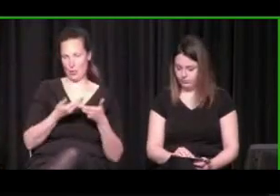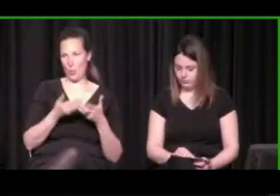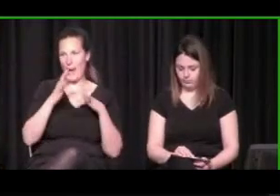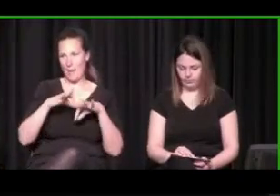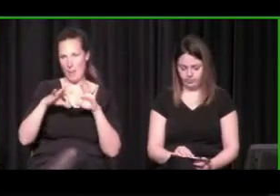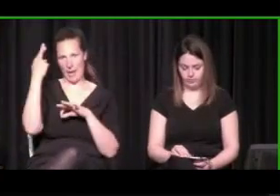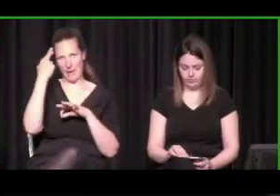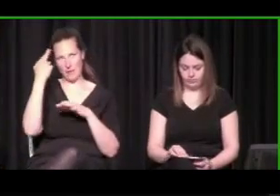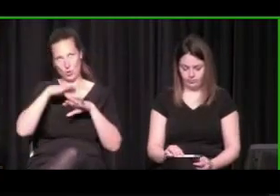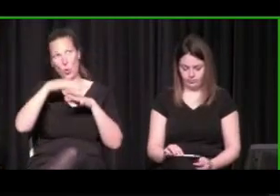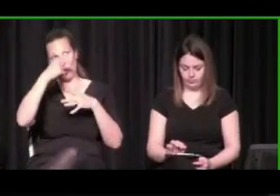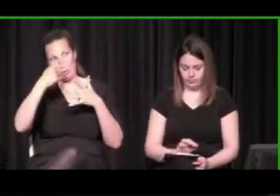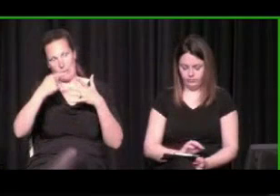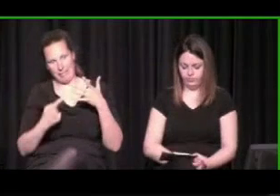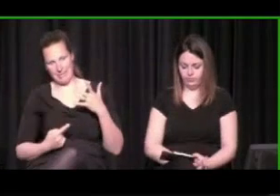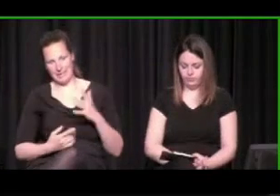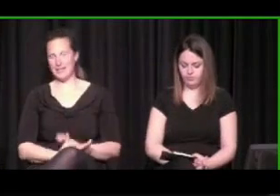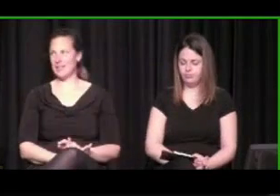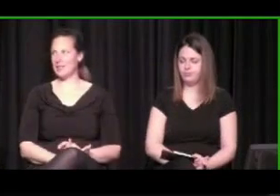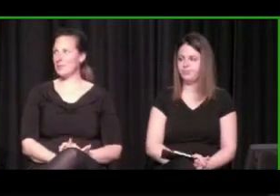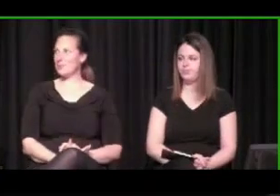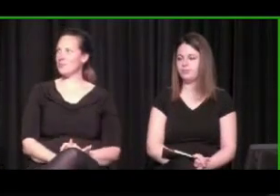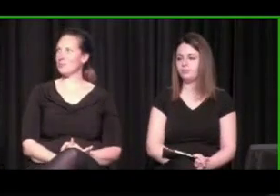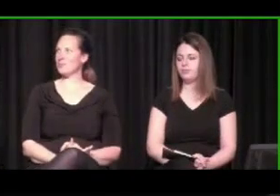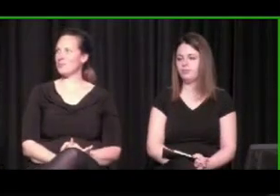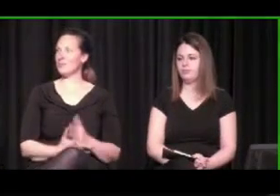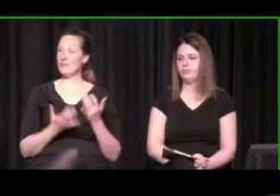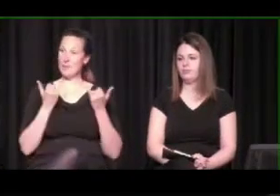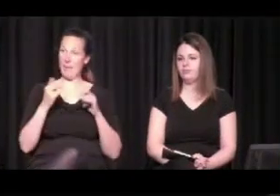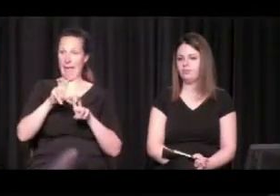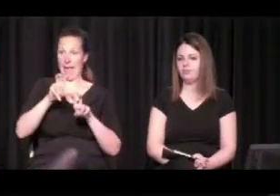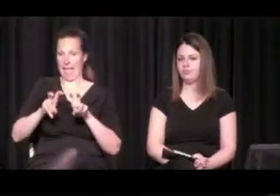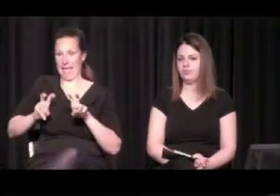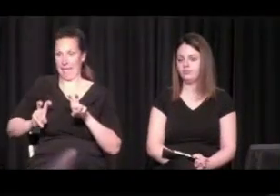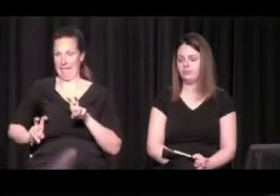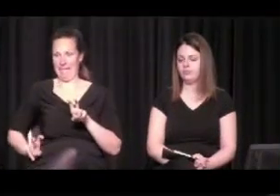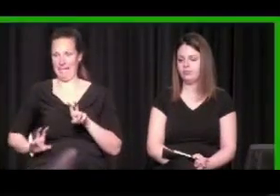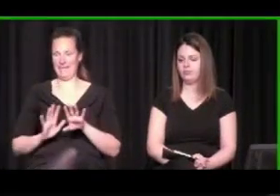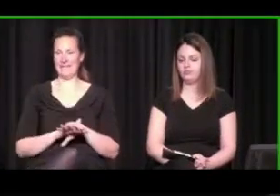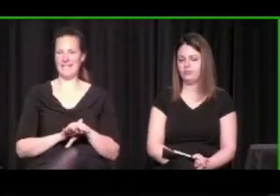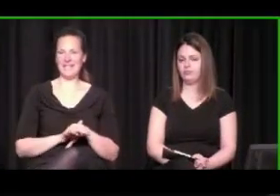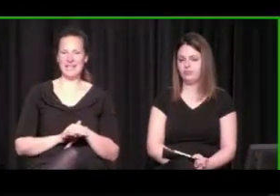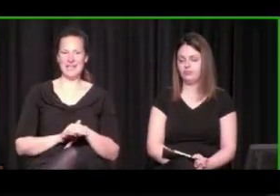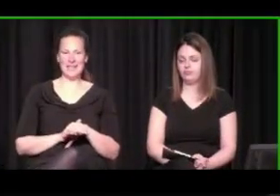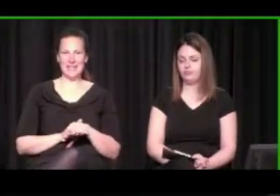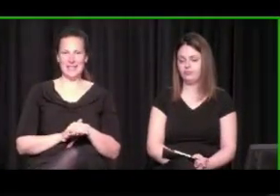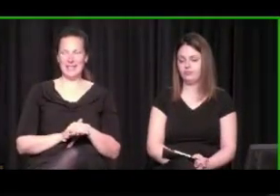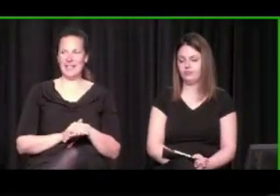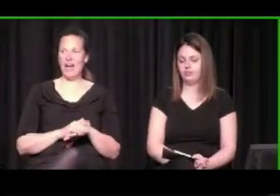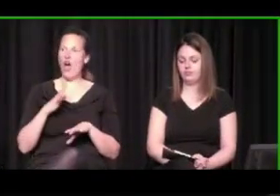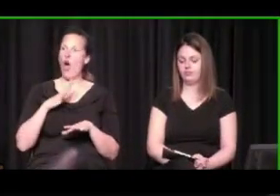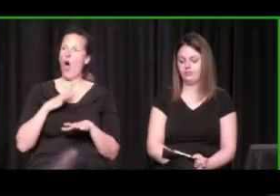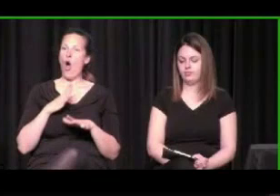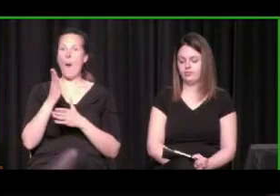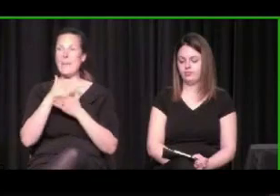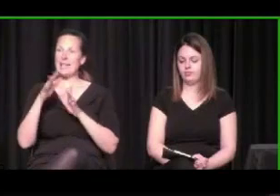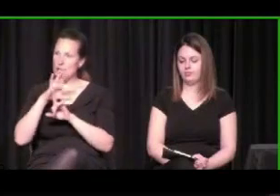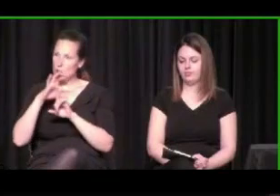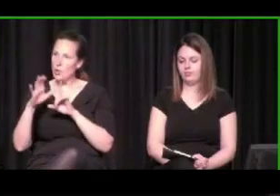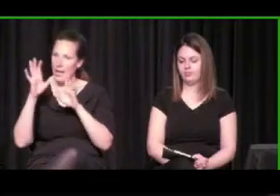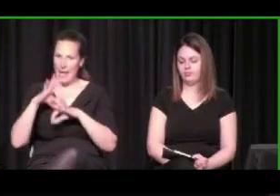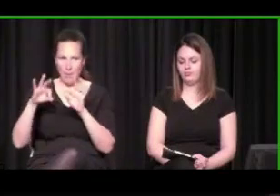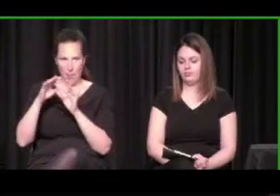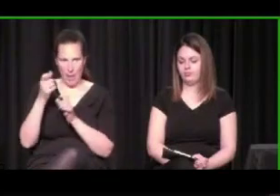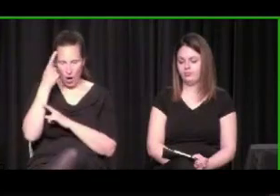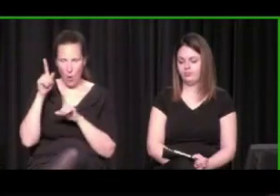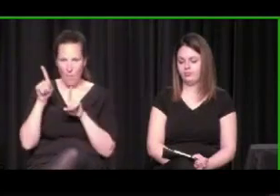sur lesquels il faut réfléchir. Donc, je vais passer par-dessus ça, ne serait-ce que pour vous dire également qu'il y a des dimensions culturelles